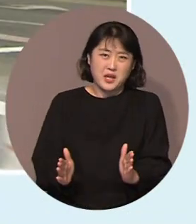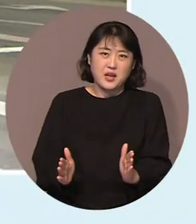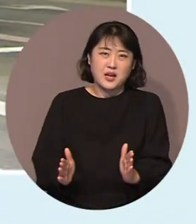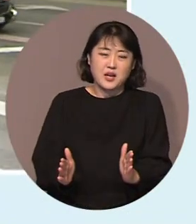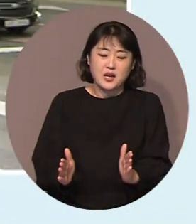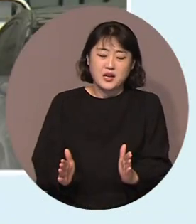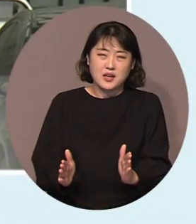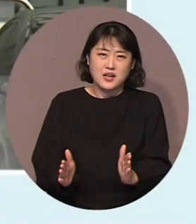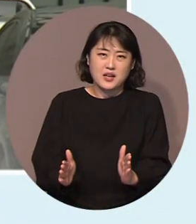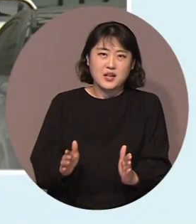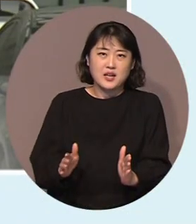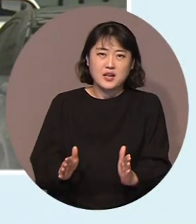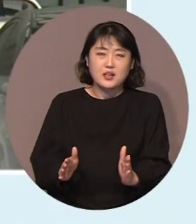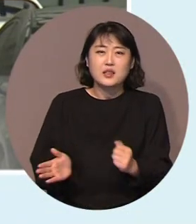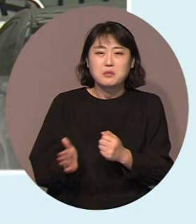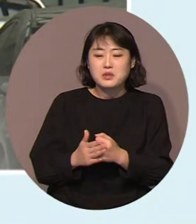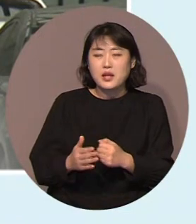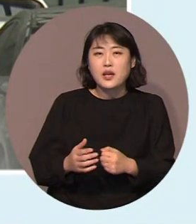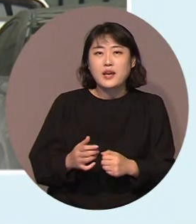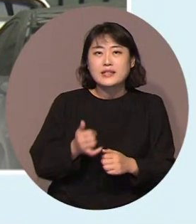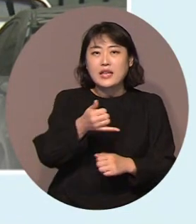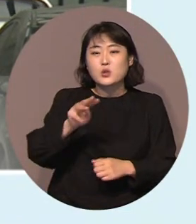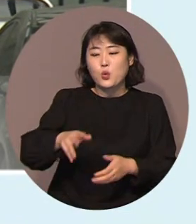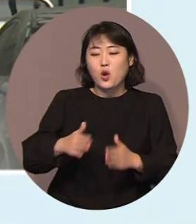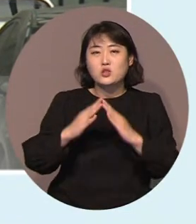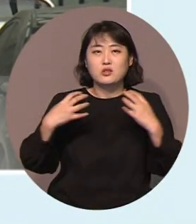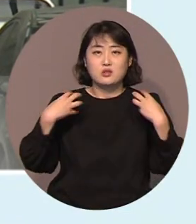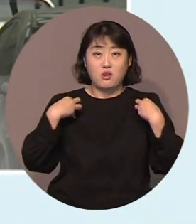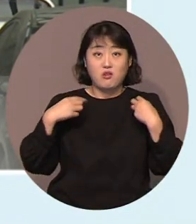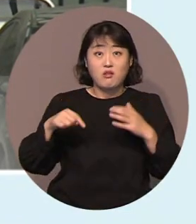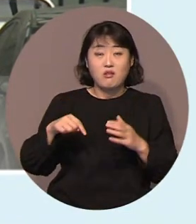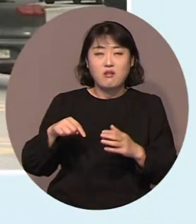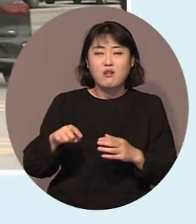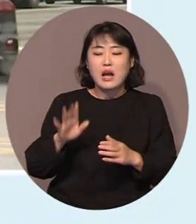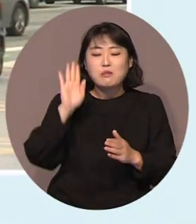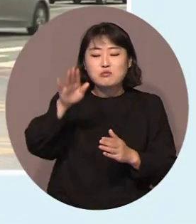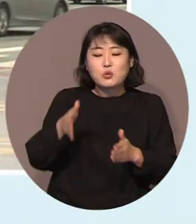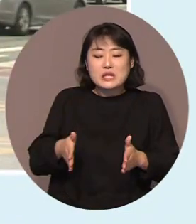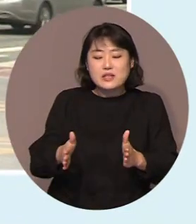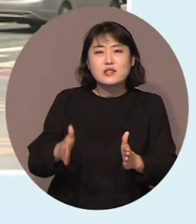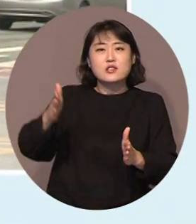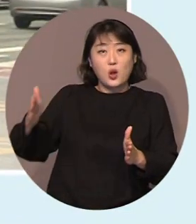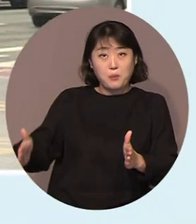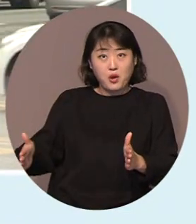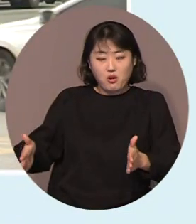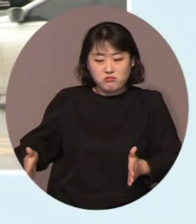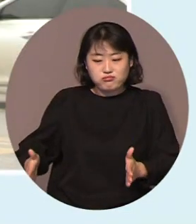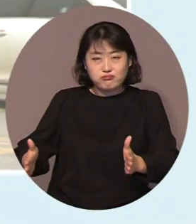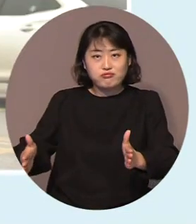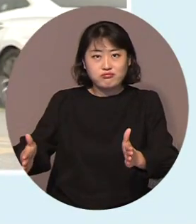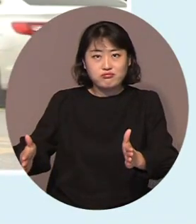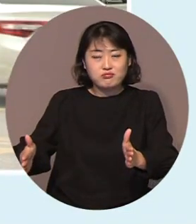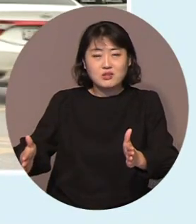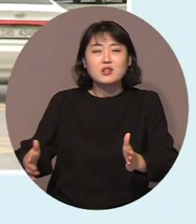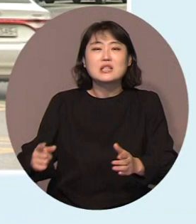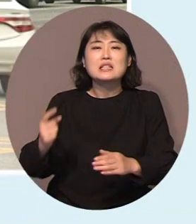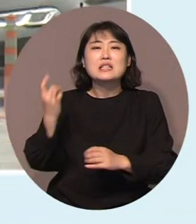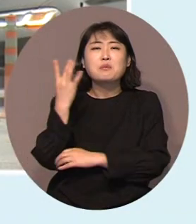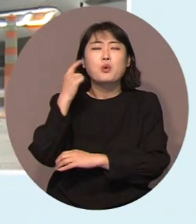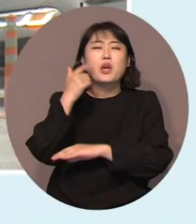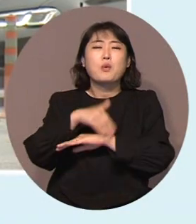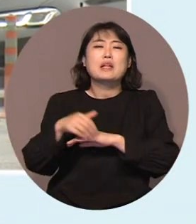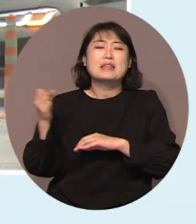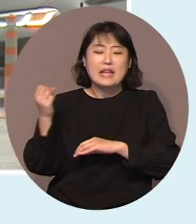좀 협소했기 때문에 지금 행복청에서는 앞으로의 도로는 좀 더 넓히고 도로율을 늘리는 그런 기본 계획을